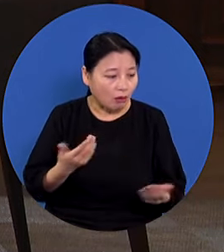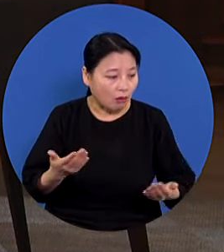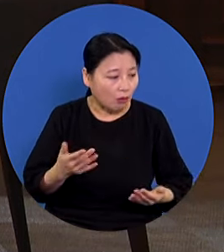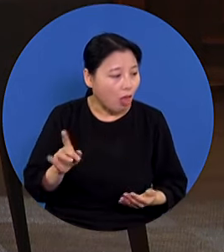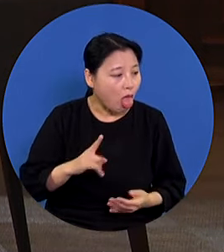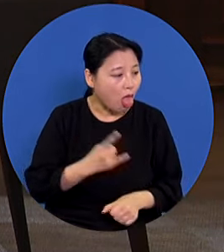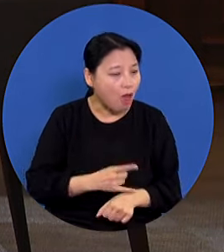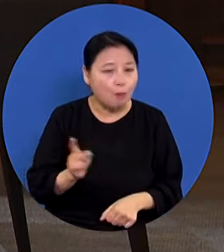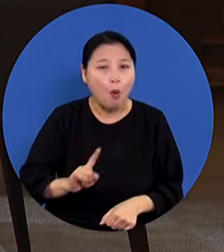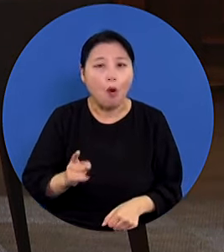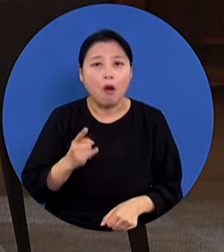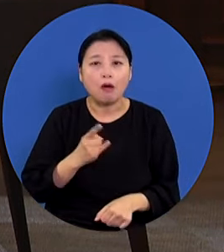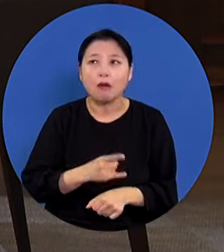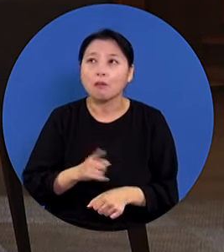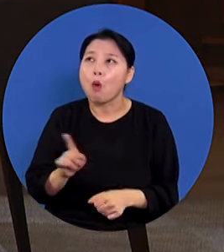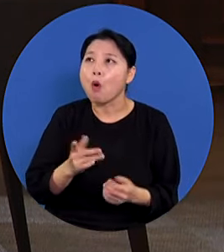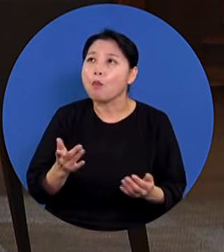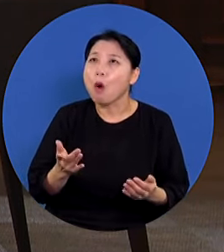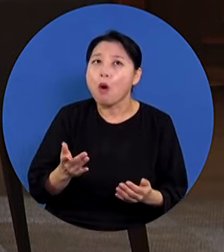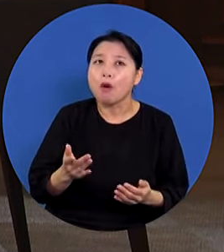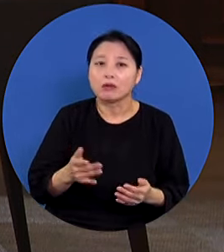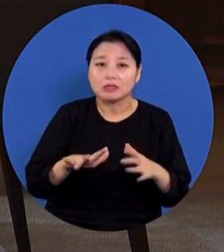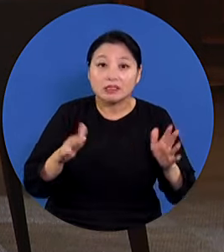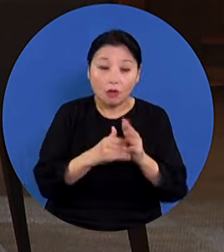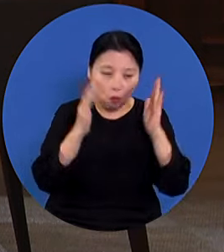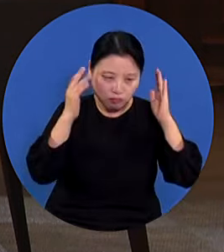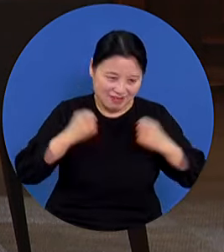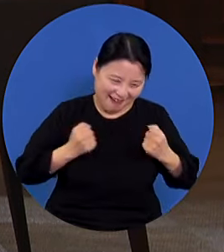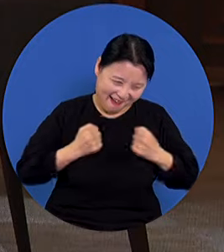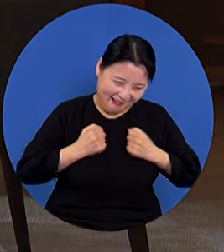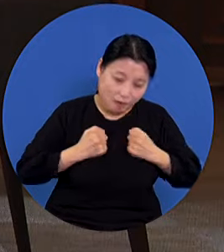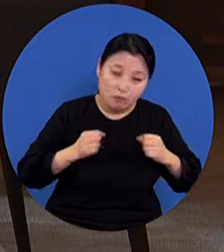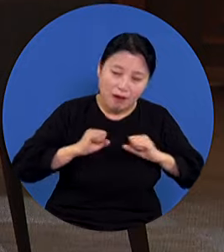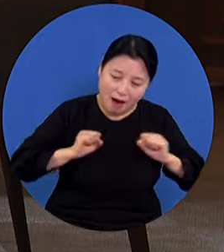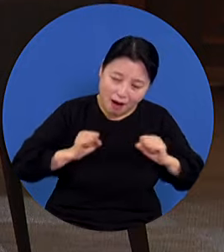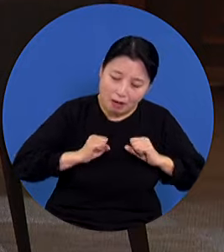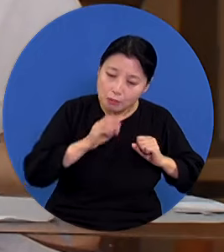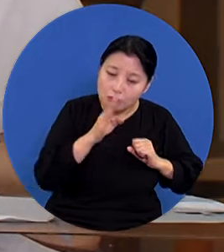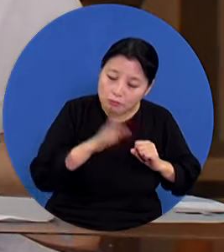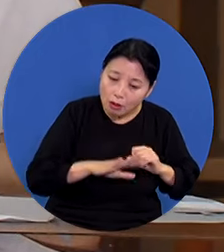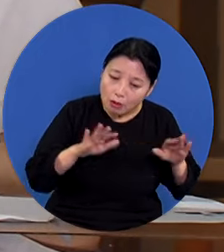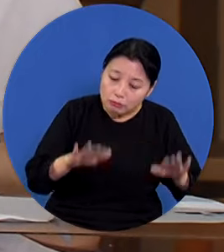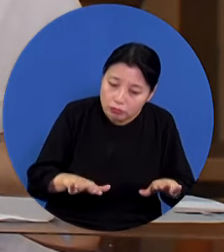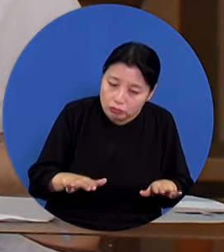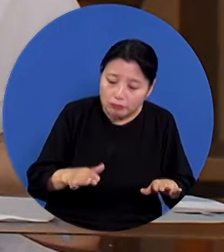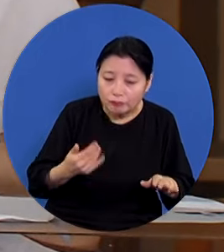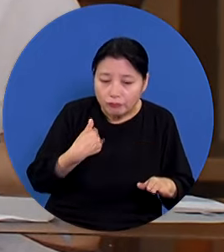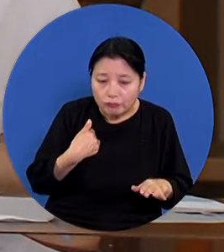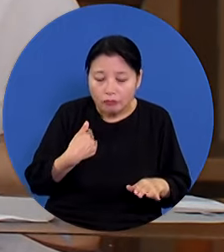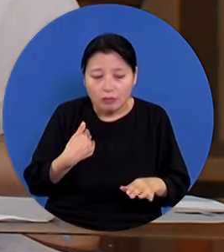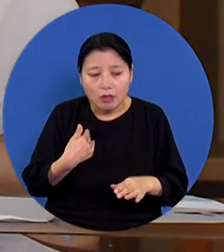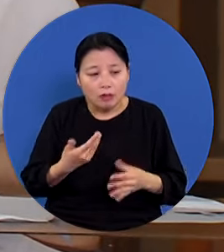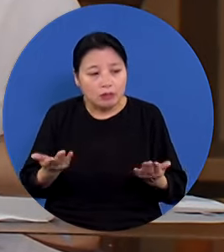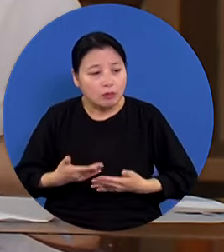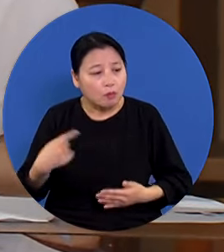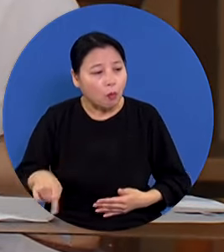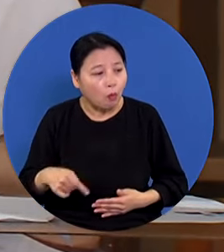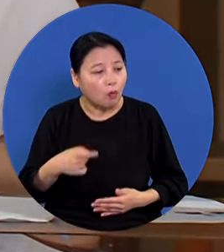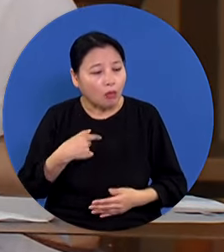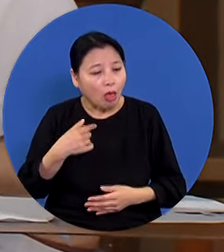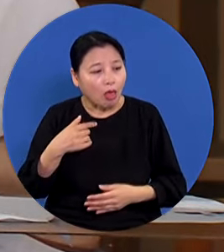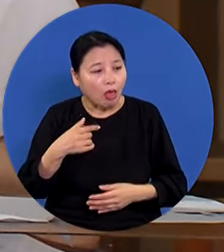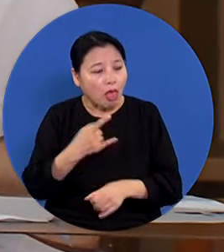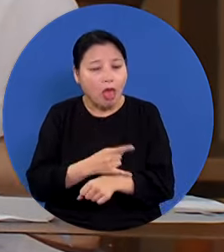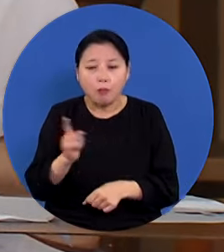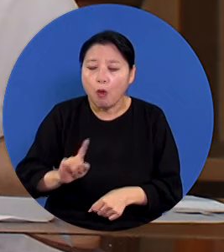될지 모르겠다. 그렇지. 내가 열심히 공부를 해서 카이스트로 왔는데 예, 내가 예. 뭐가 될지 모르겠다. 그러니까 저희 학생들을 약간 이렇게